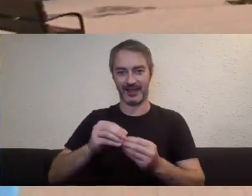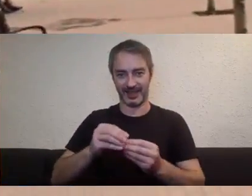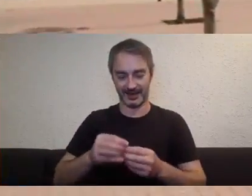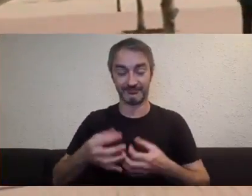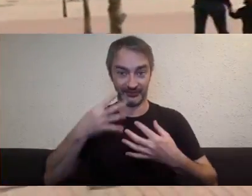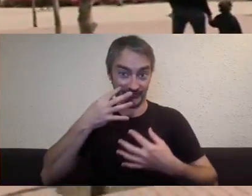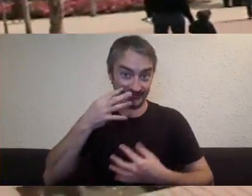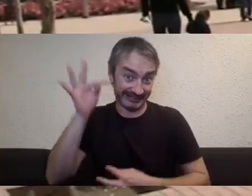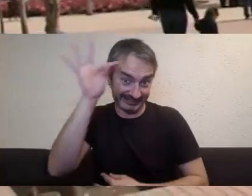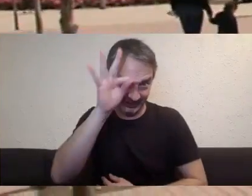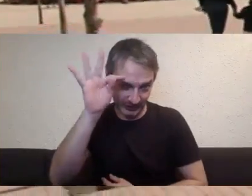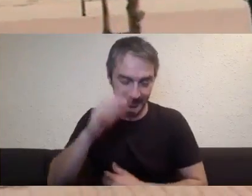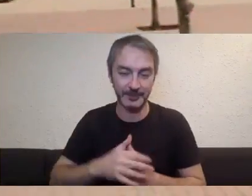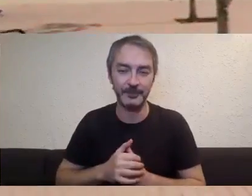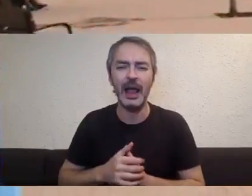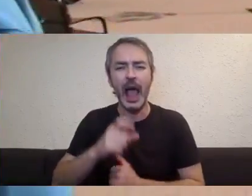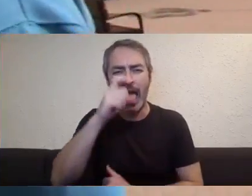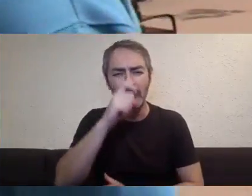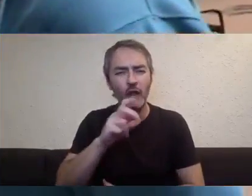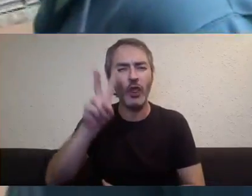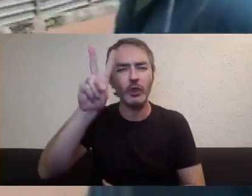de Can Batlló i la construcció d'aquest barri.